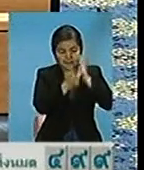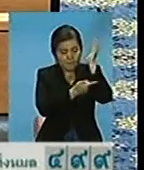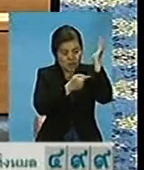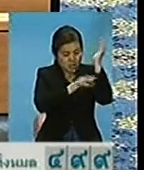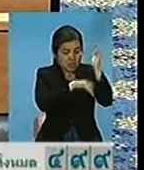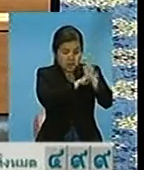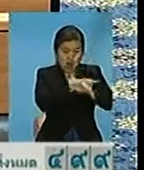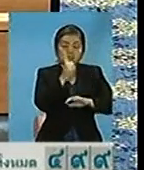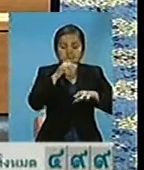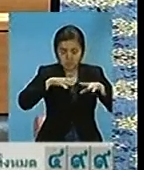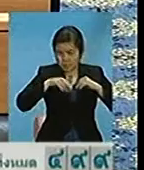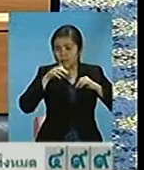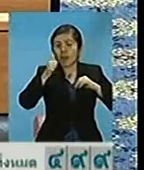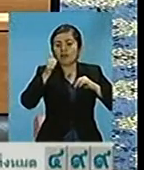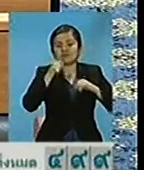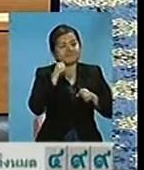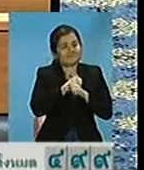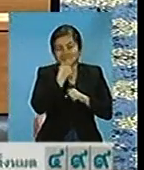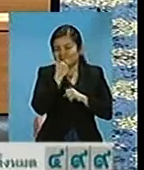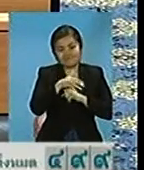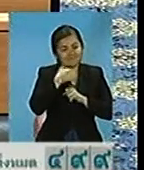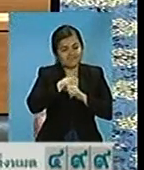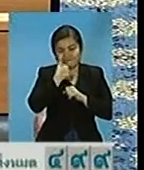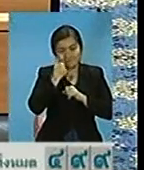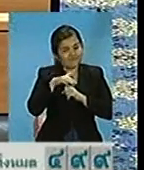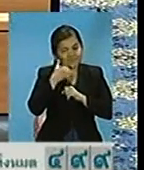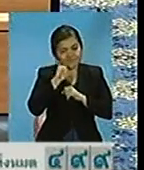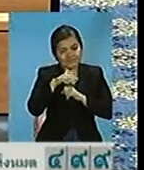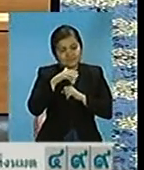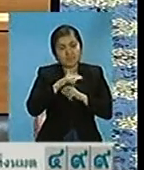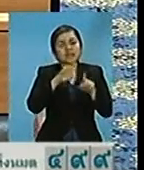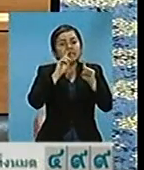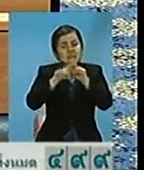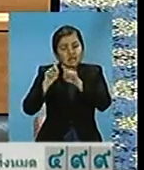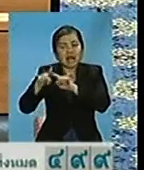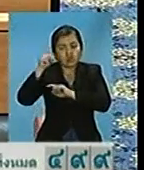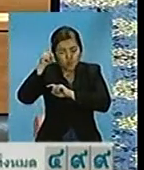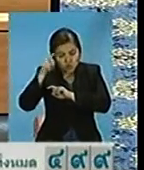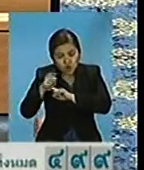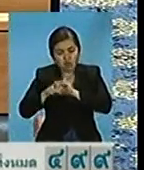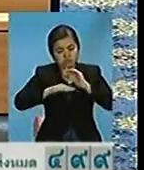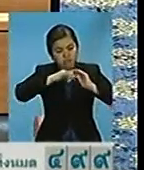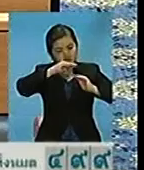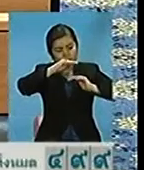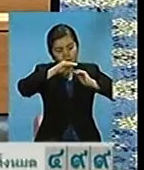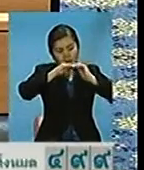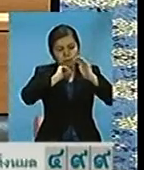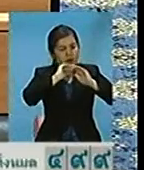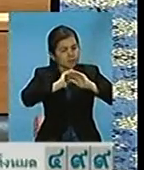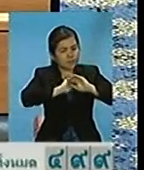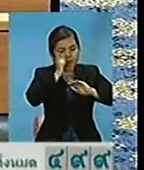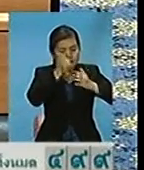ท่านทำไม่ได้หรอกครับสิ่งต่างๆเหล่านี้ต้องพัฒนาฝีมือต้อง